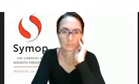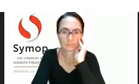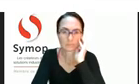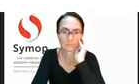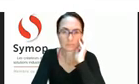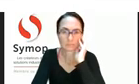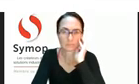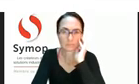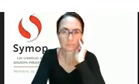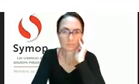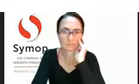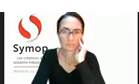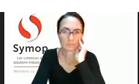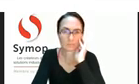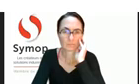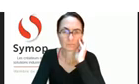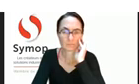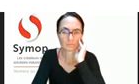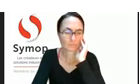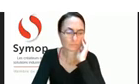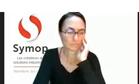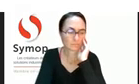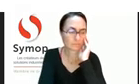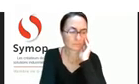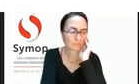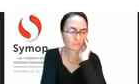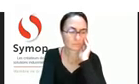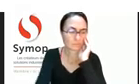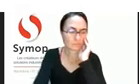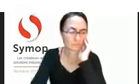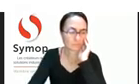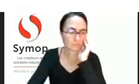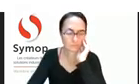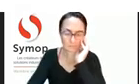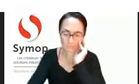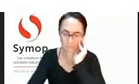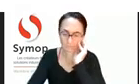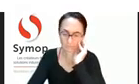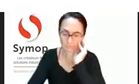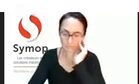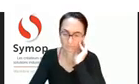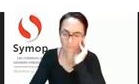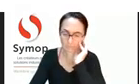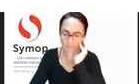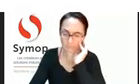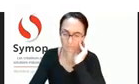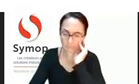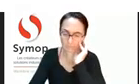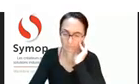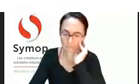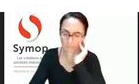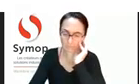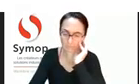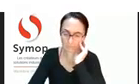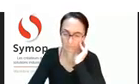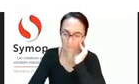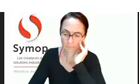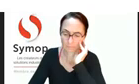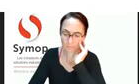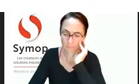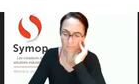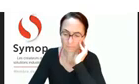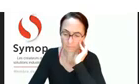schéma qu'on peut utiliser. Donc, on va se retrouver avec des données disponibles, un traitement. Au traitement de ces données-là,